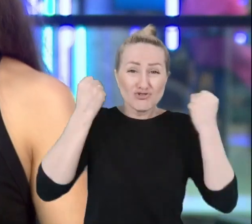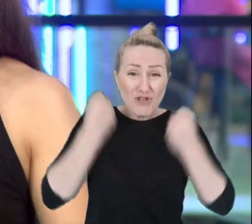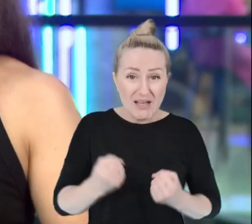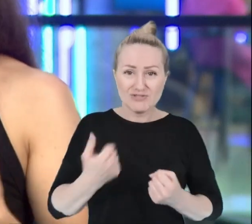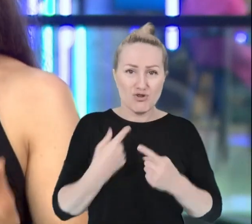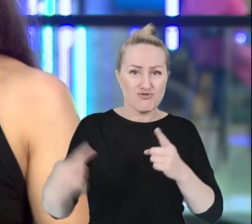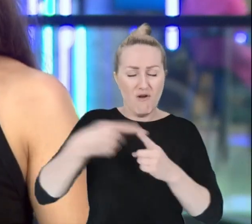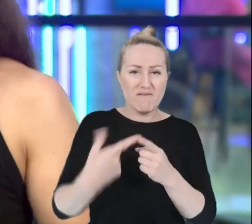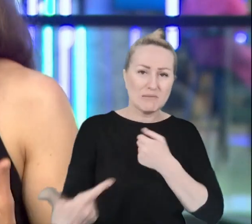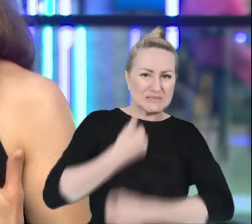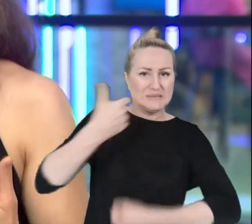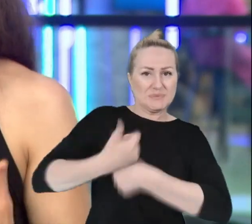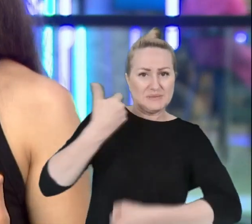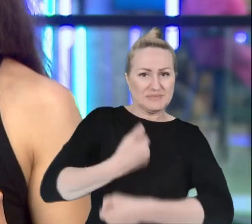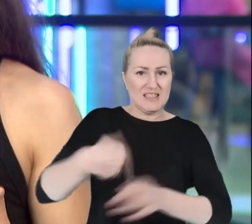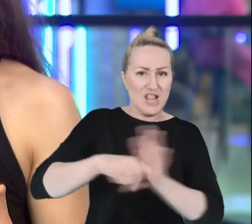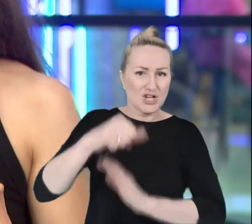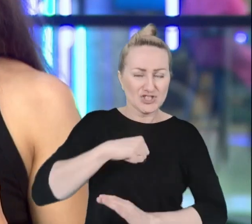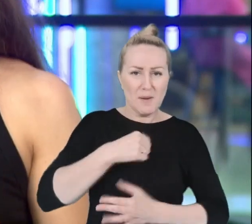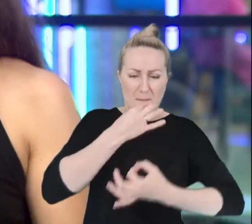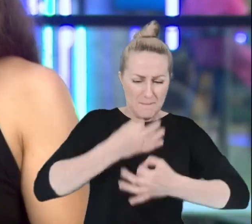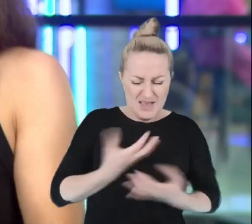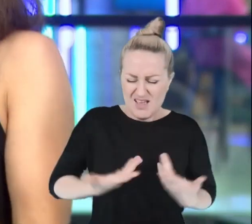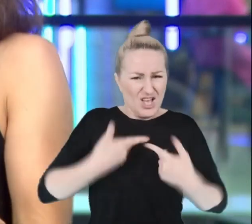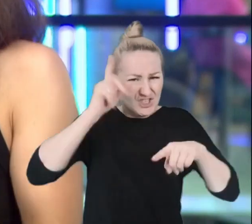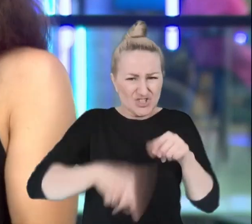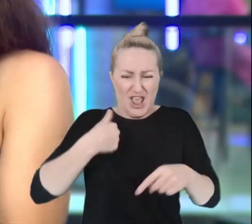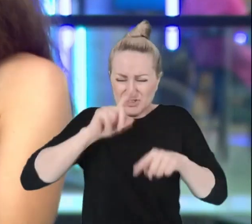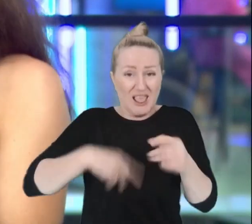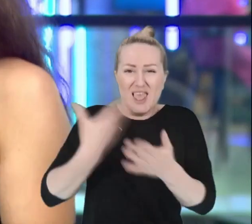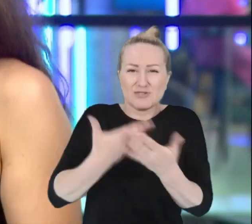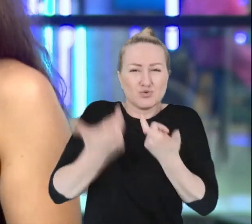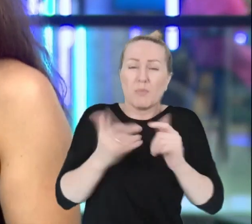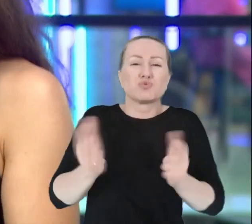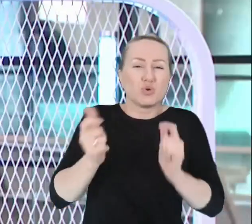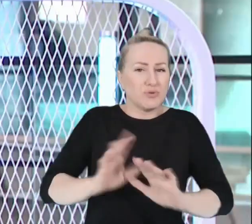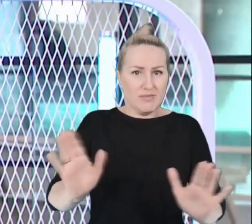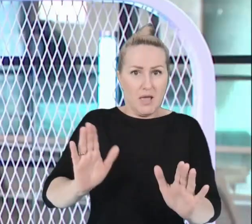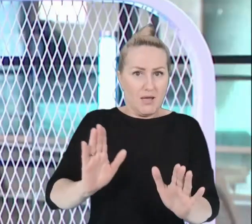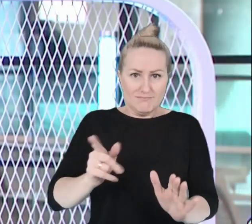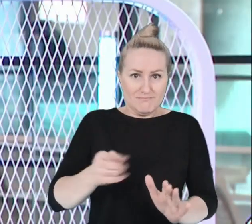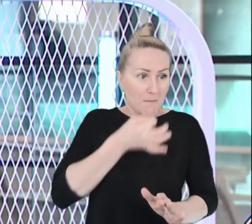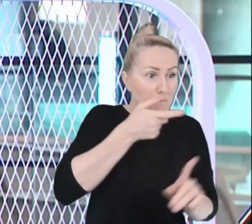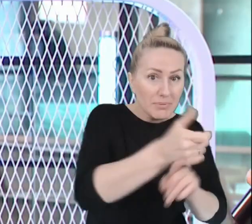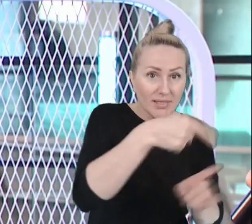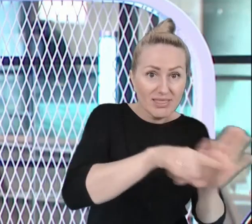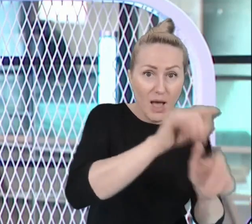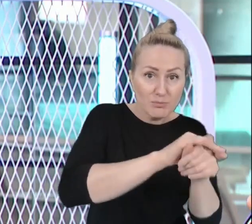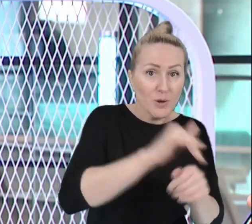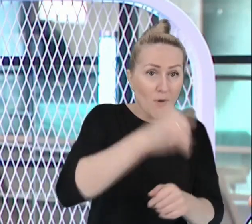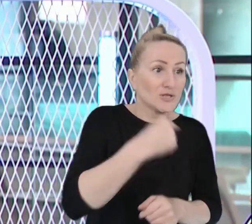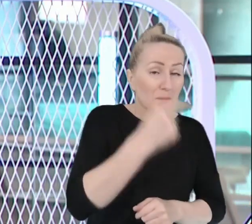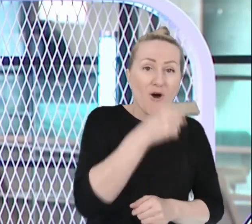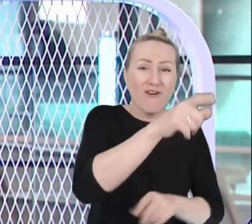sobie tego dramatycznego pytania, co jest ze mną nie tak, bo przecież nie powiedziałabyś tak do swojej przyjaciółki, co jest z tobą nie tak, tylko byś